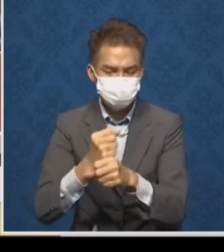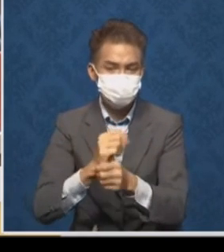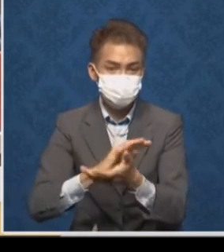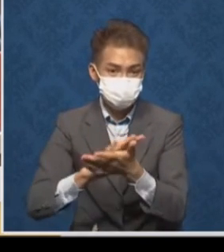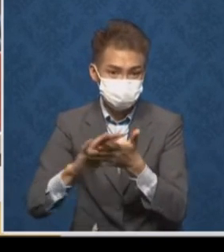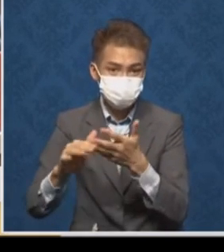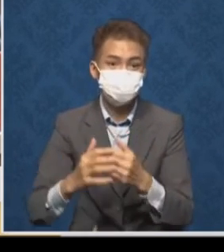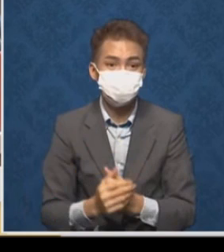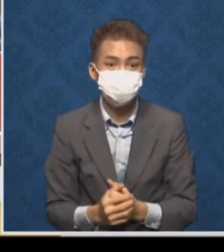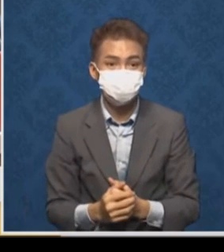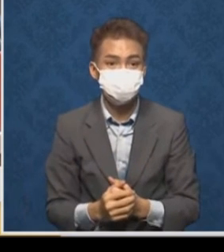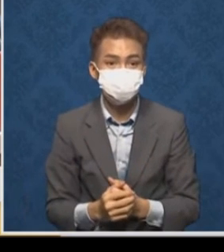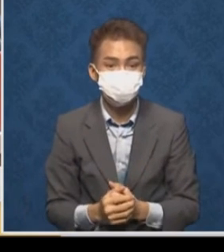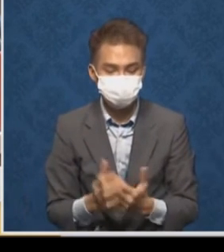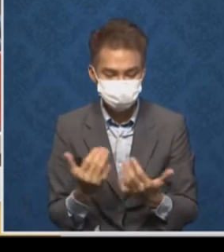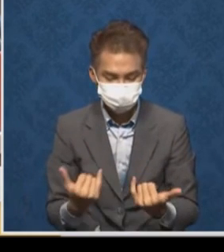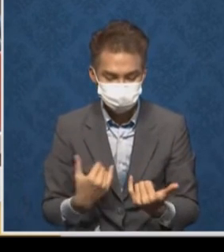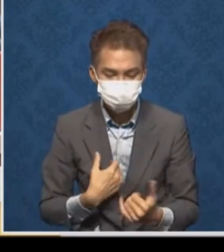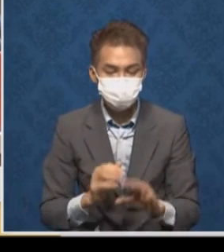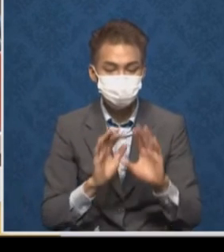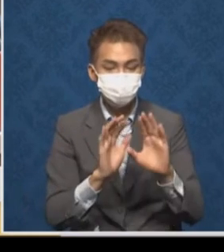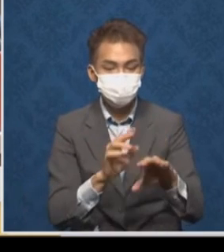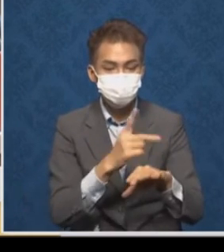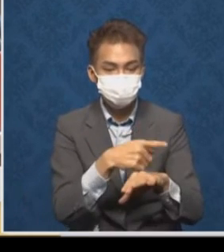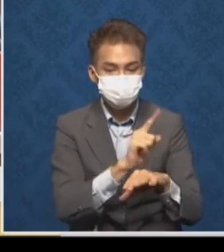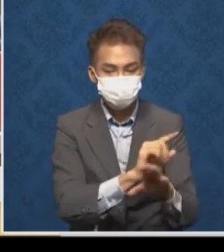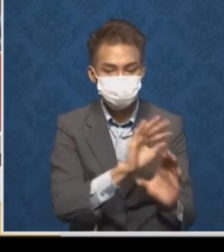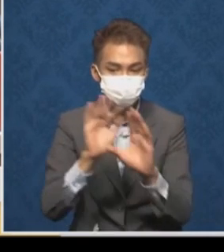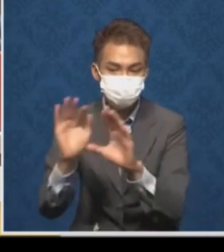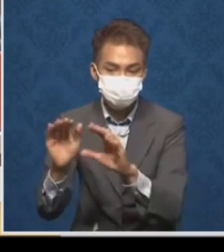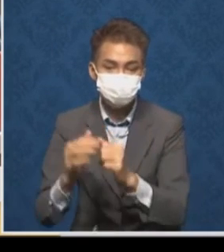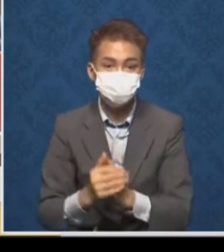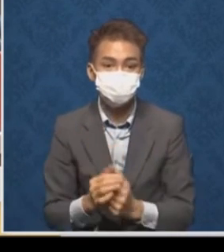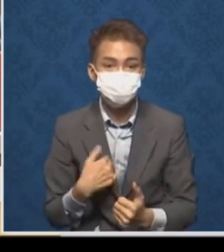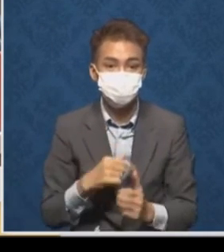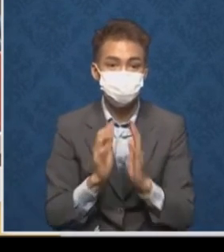ให้กับพี่น้องประชาชนนะครับก็เลยขออนุญาตกลับเรียนท่านประธานมาณโอกาสนี้ครับขอบคุณท่านประธานครับ ขอบคุณครับ